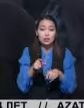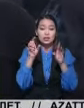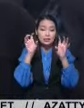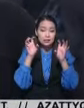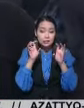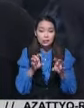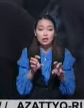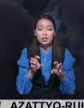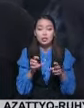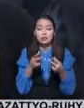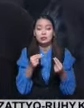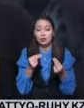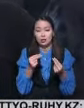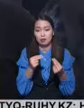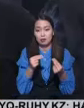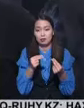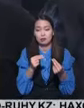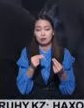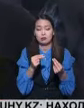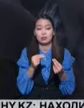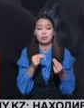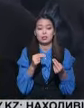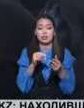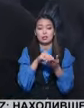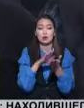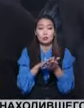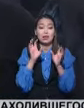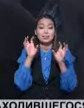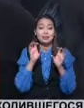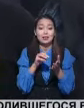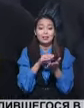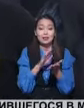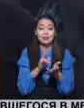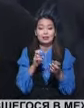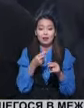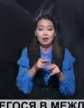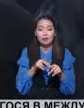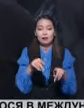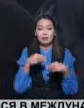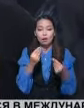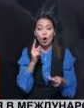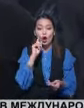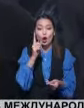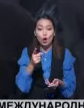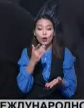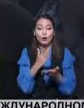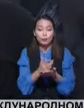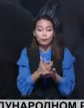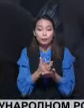прописано. Но в законе прописано о земле также, что на это дается год. Человек